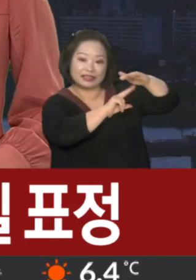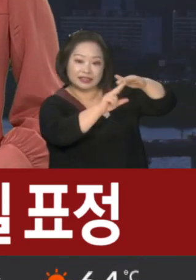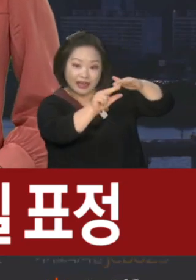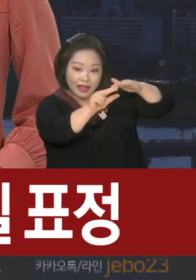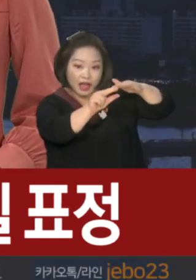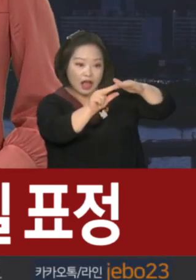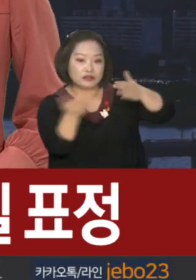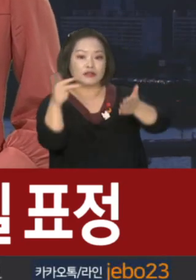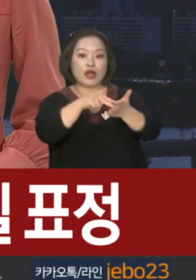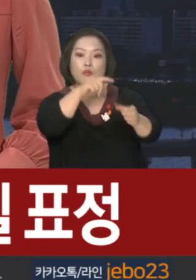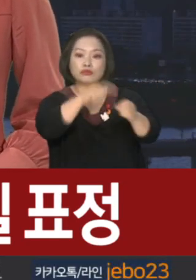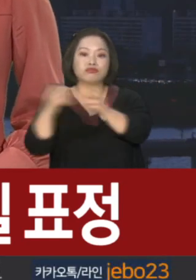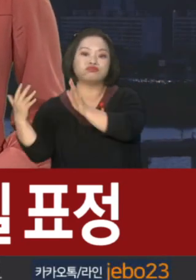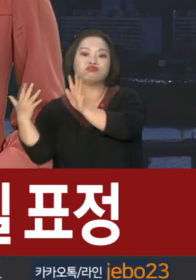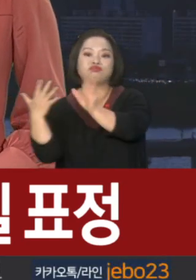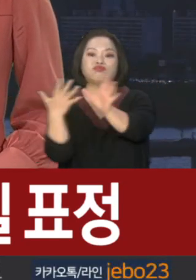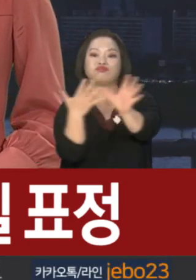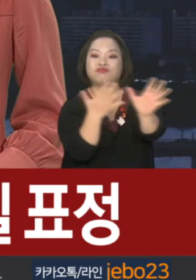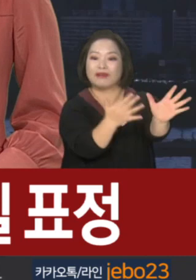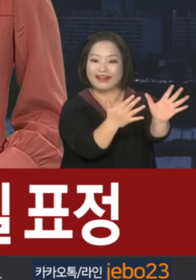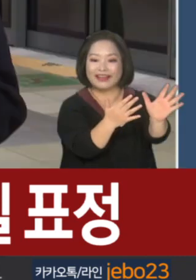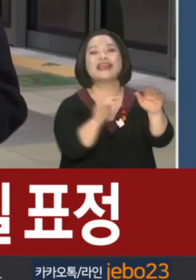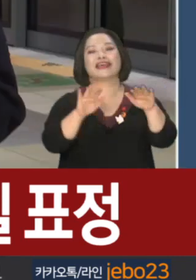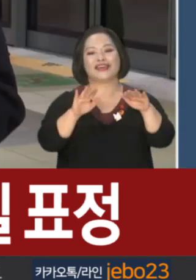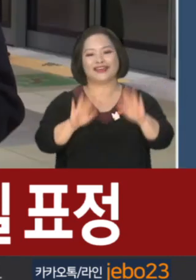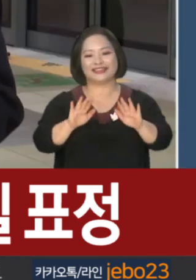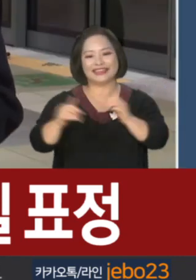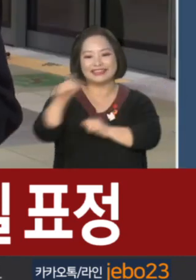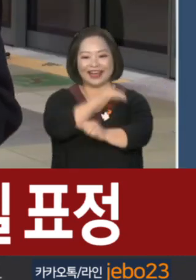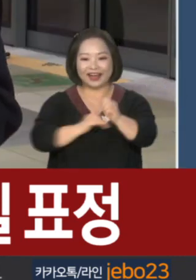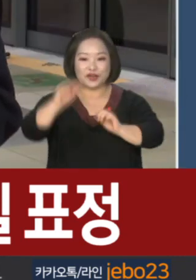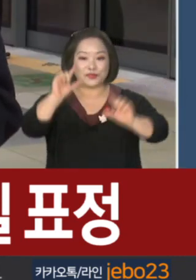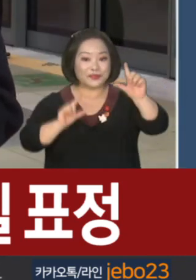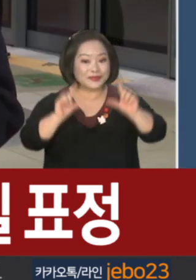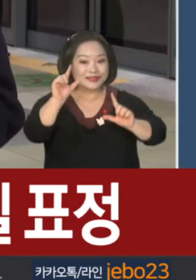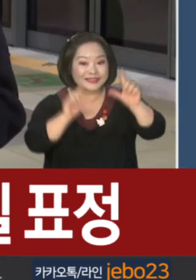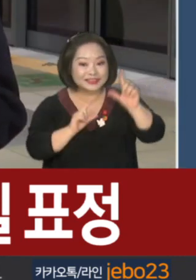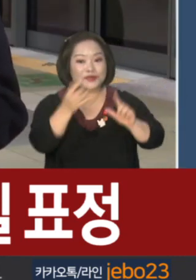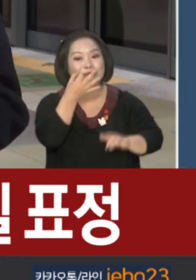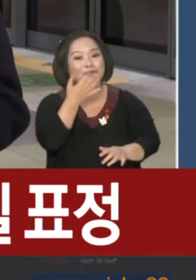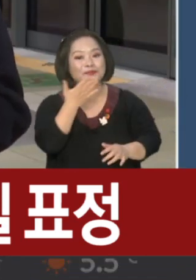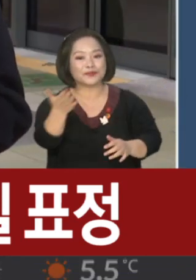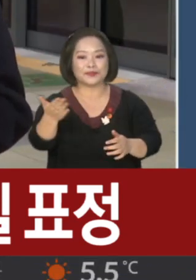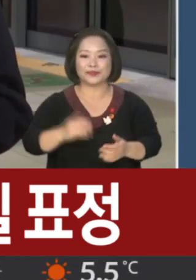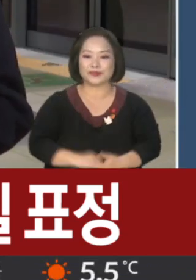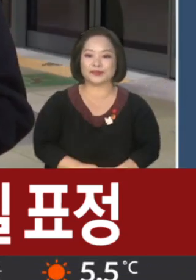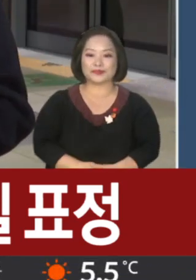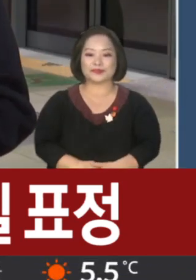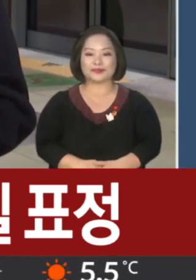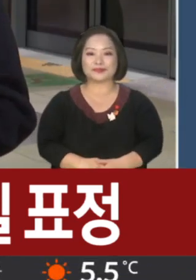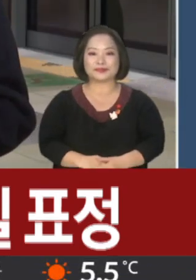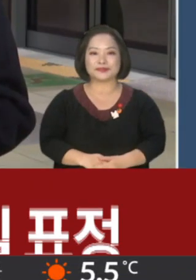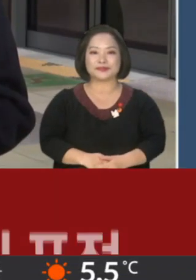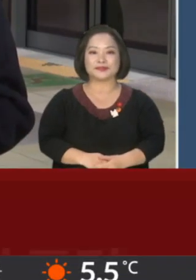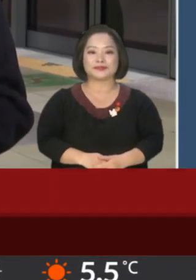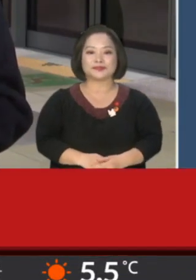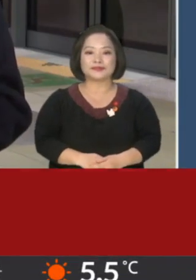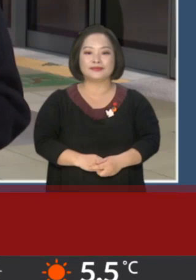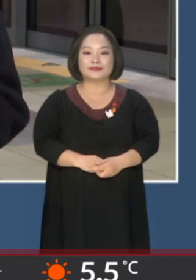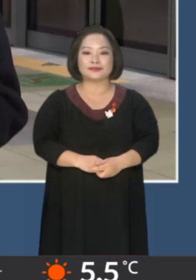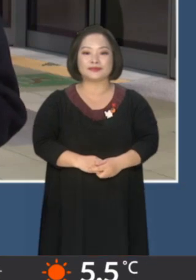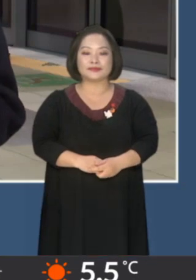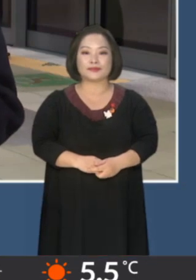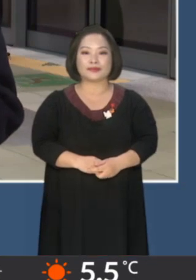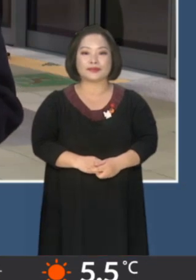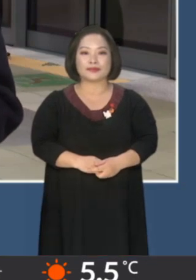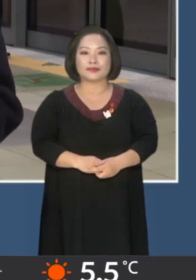발걸음이 이어지고 있는데요. 이 시각 퇴근길 모습, 서울 왕십리역에 나가 있는 취재기자 연결해 보겠습니다. 최진경 기자.